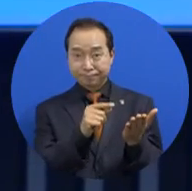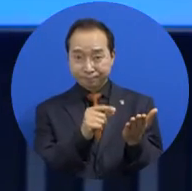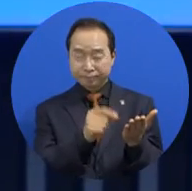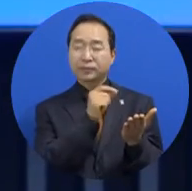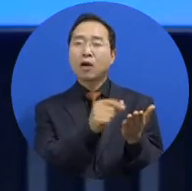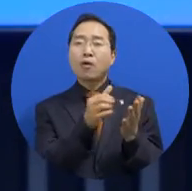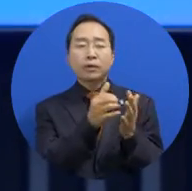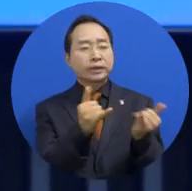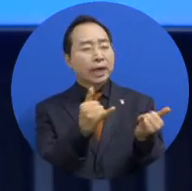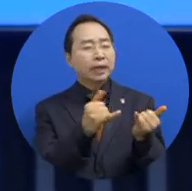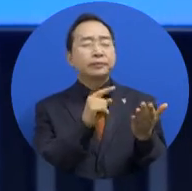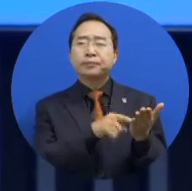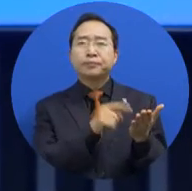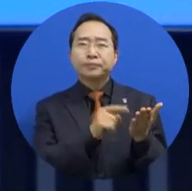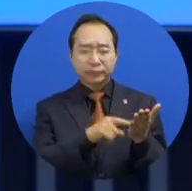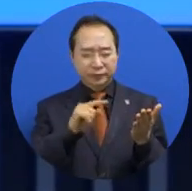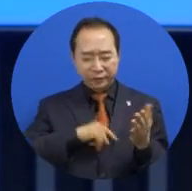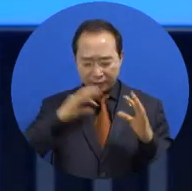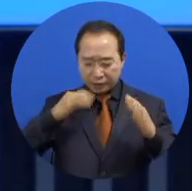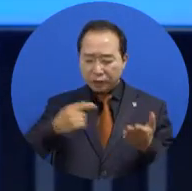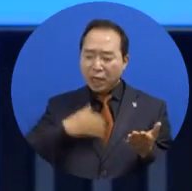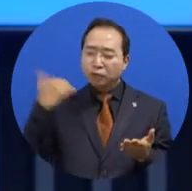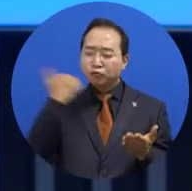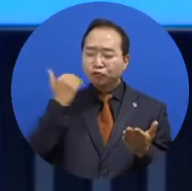저자는 자신을 이렇게 설명합니다.